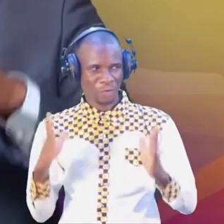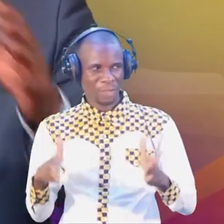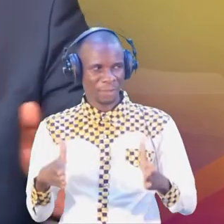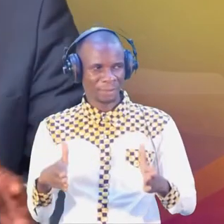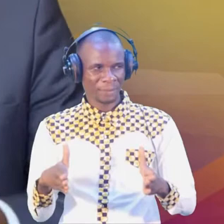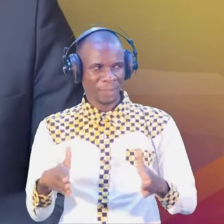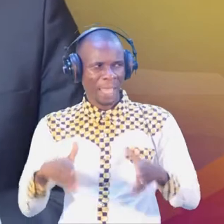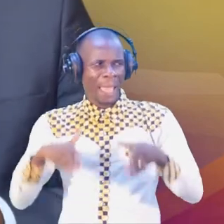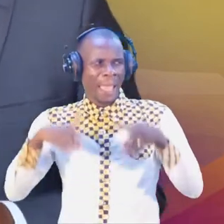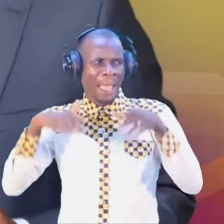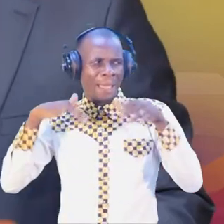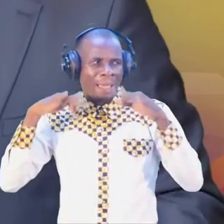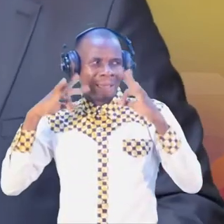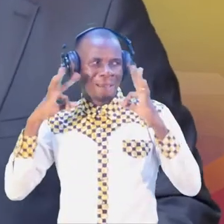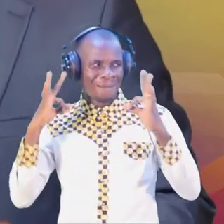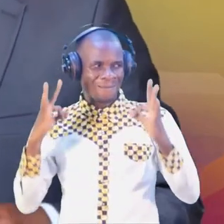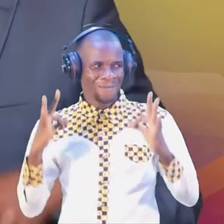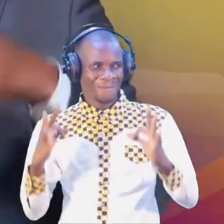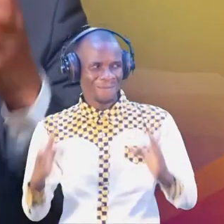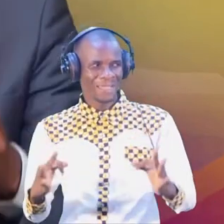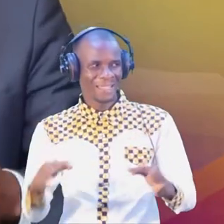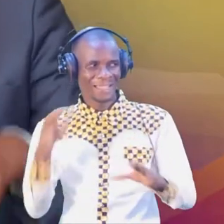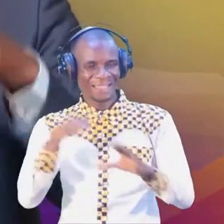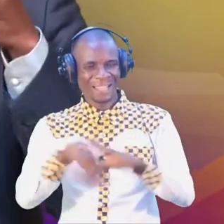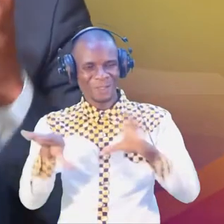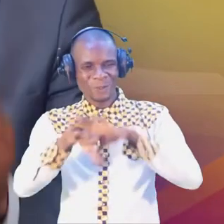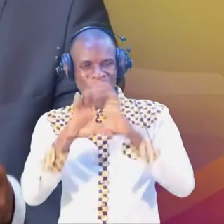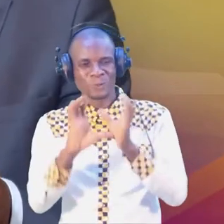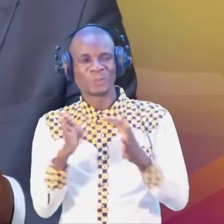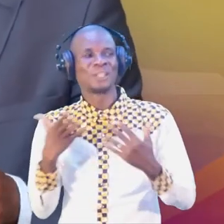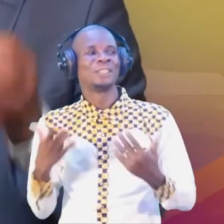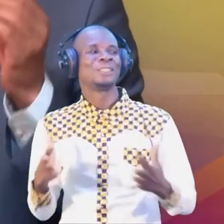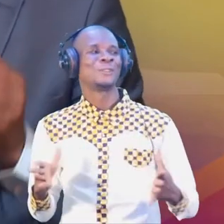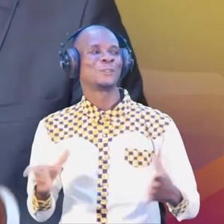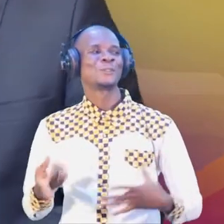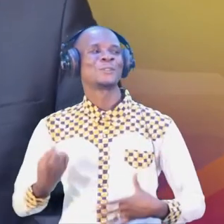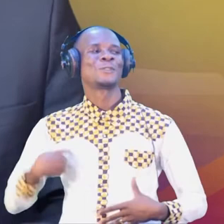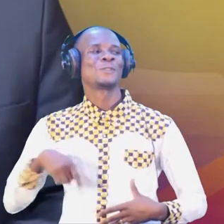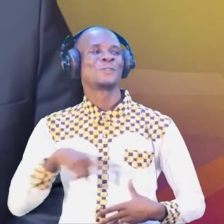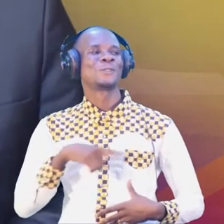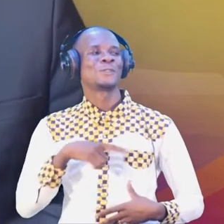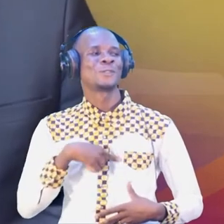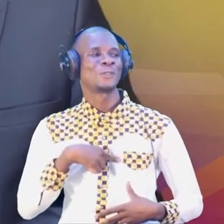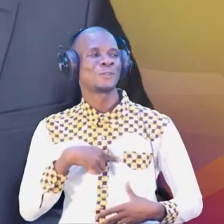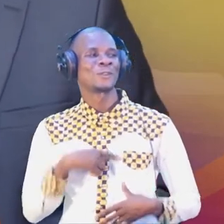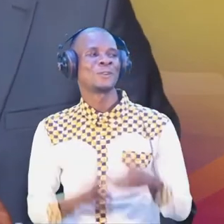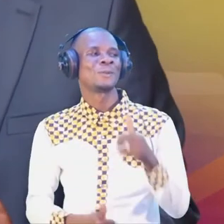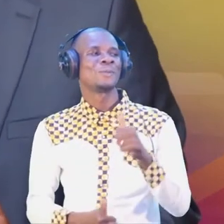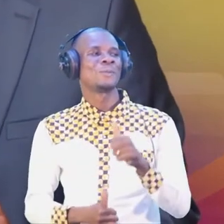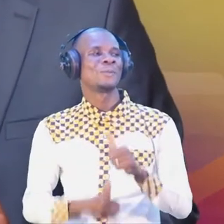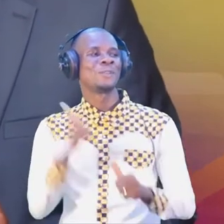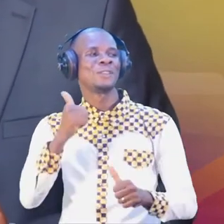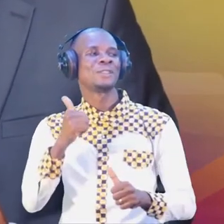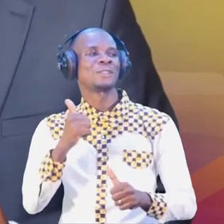sababu tunaamini kwamba wewe pia unataka kuwa mshindi, sababu mada yetu inasema zaidi ya kushinda pamoja na mchungaji